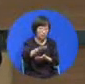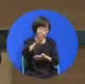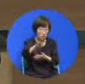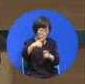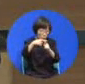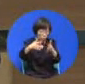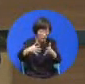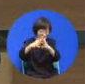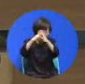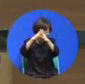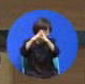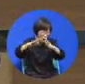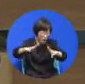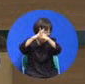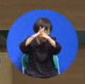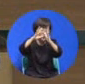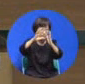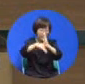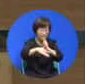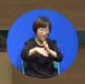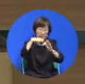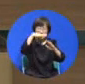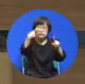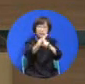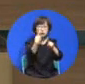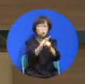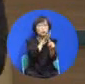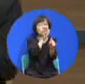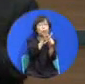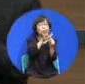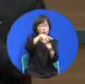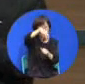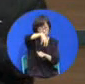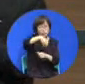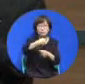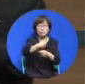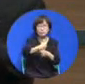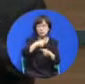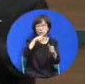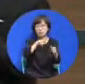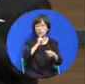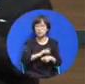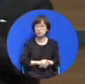지어라. And I told the church in Busan when they're planning for the construction of the church,